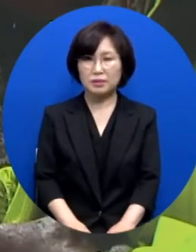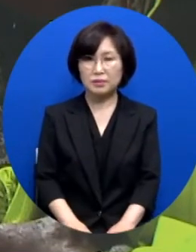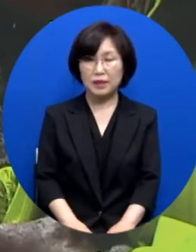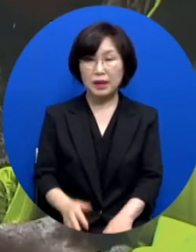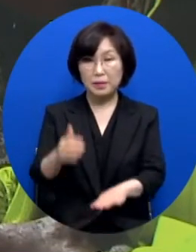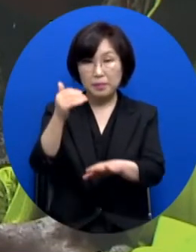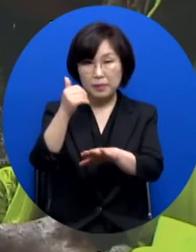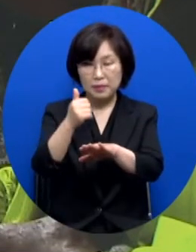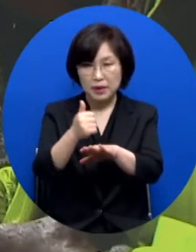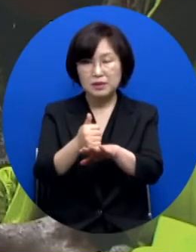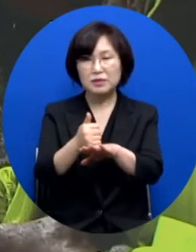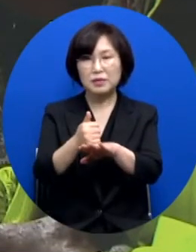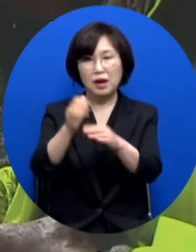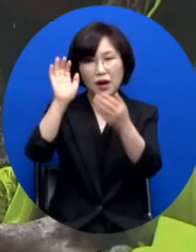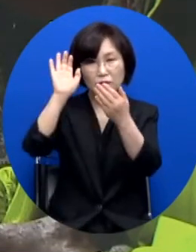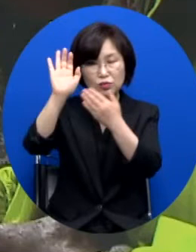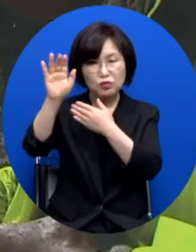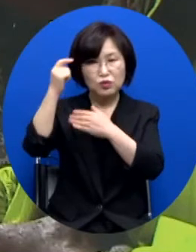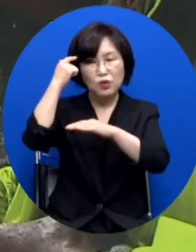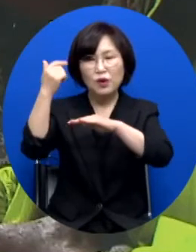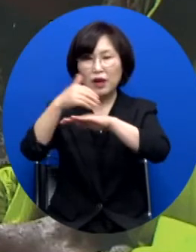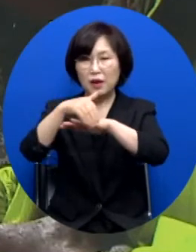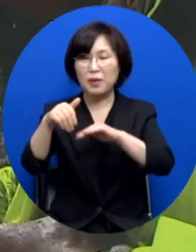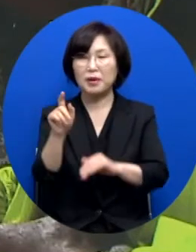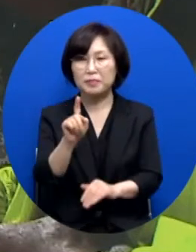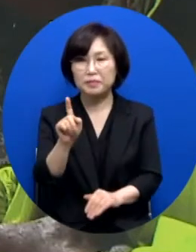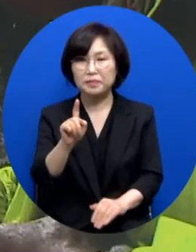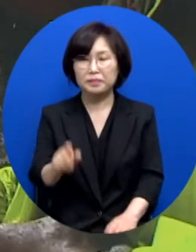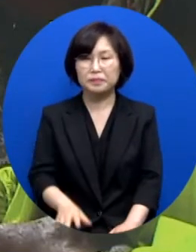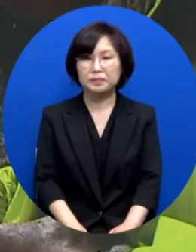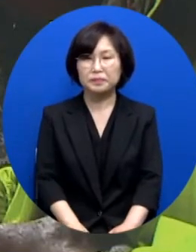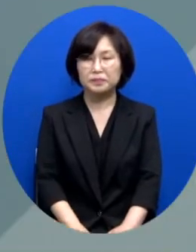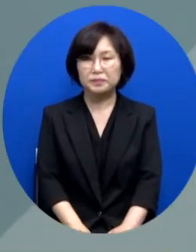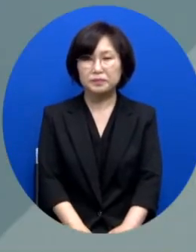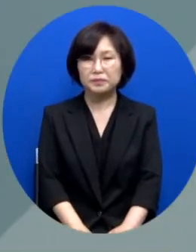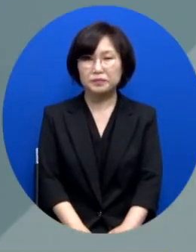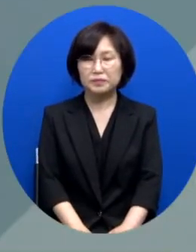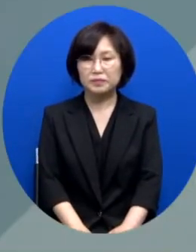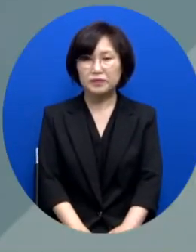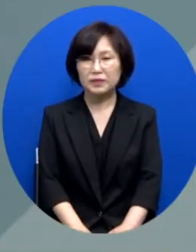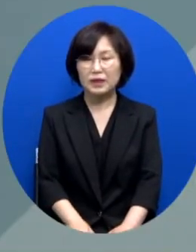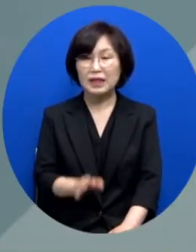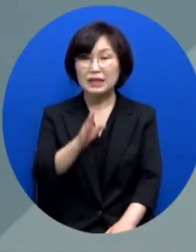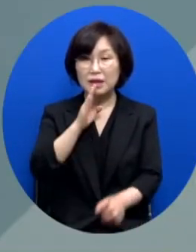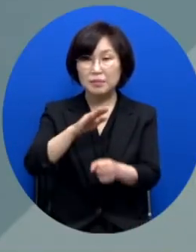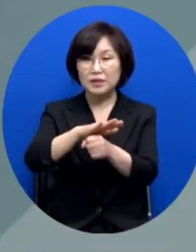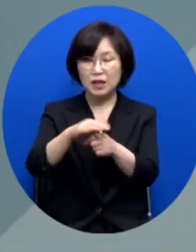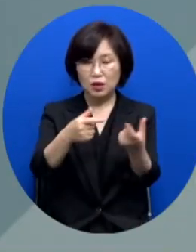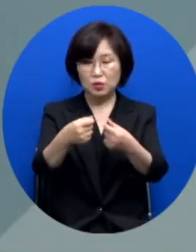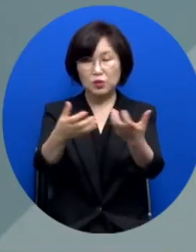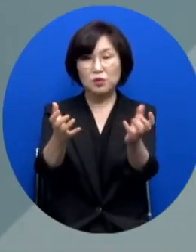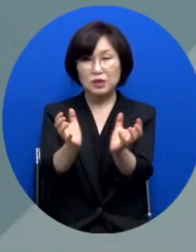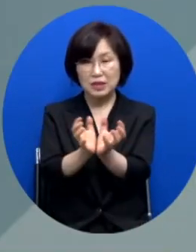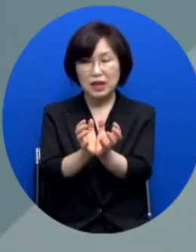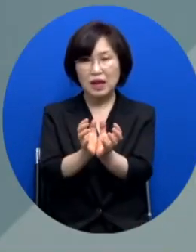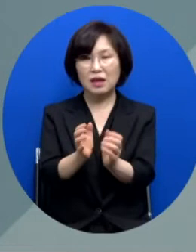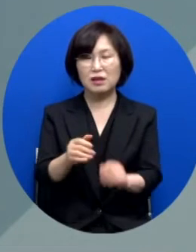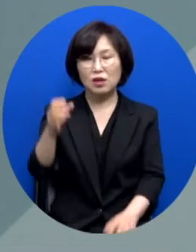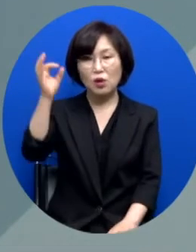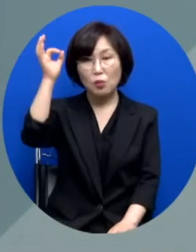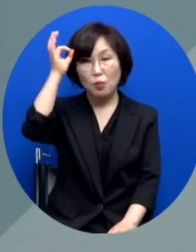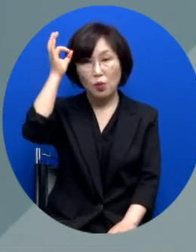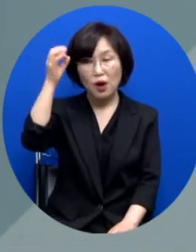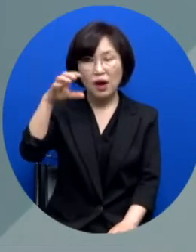목사님, 앞으로 어떤 계획을 가지고 있으신지 말씀 부탁드립니다. 네, 저희 참사랑 공동체는요, 포항에 설립된